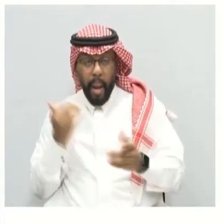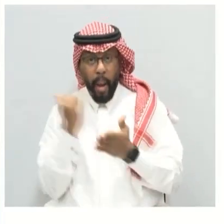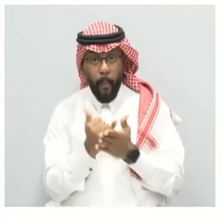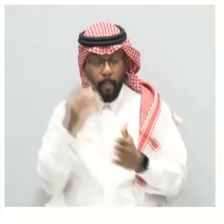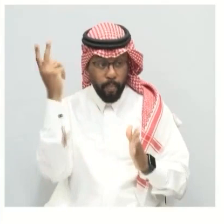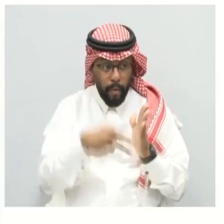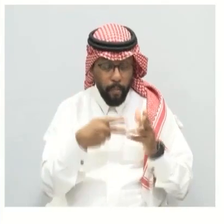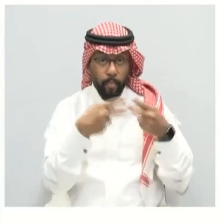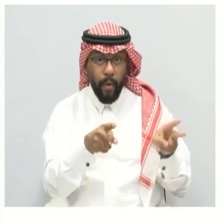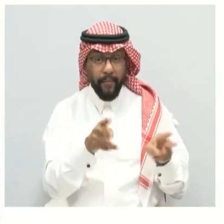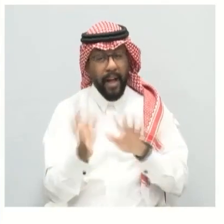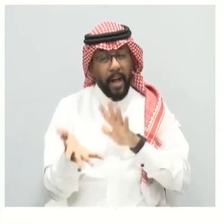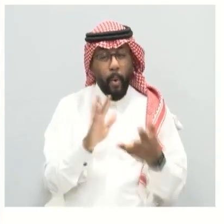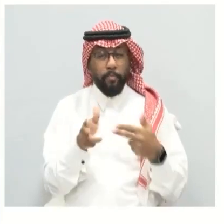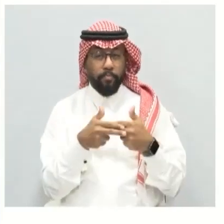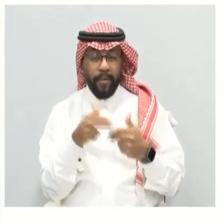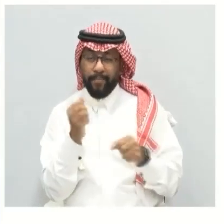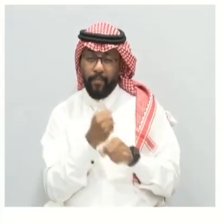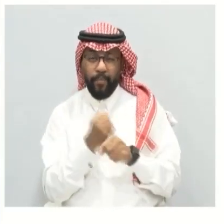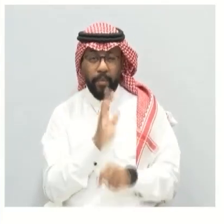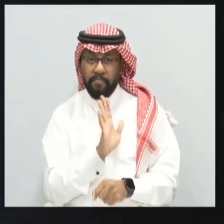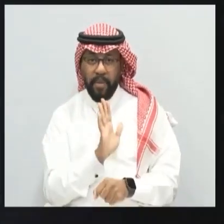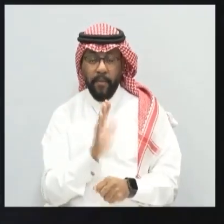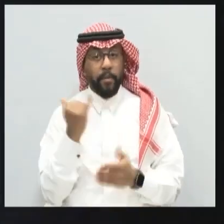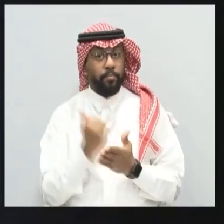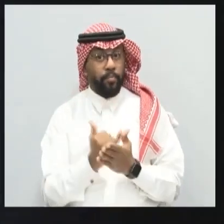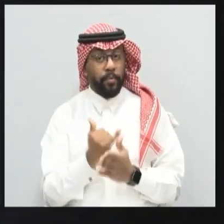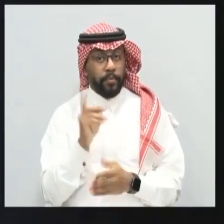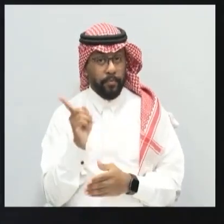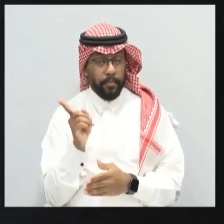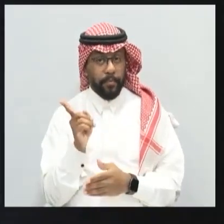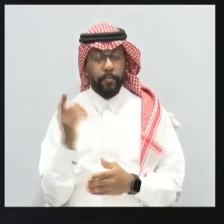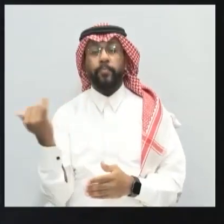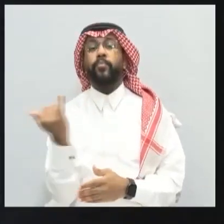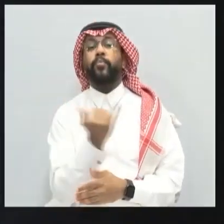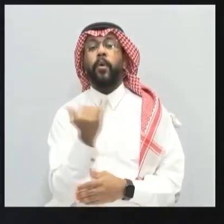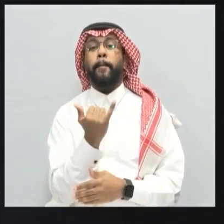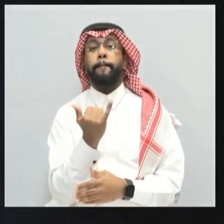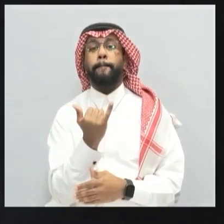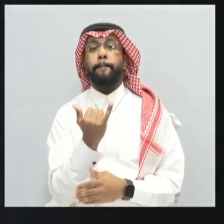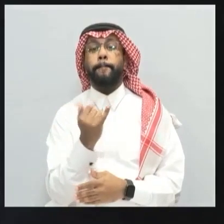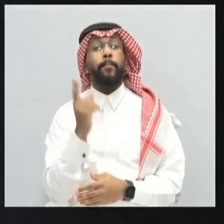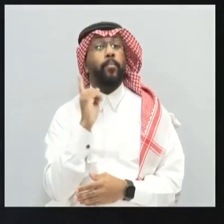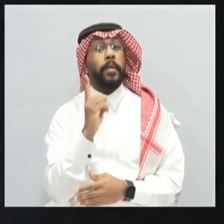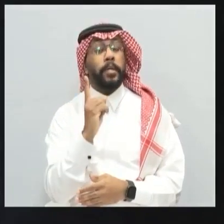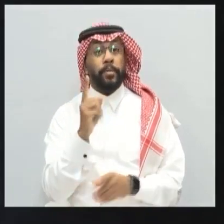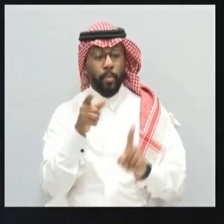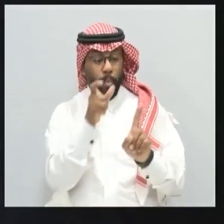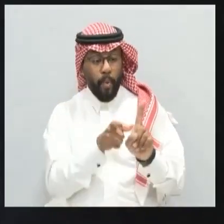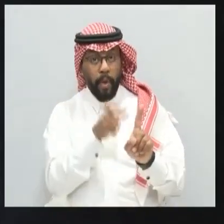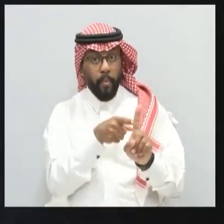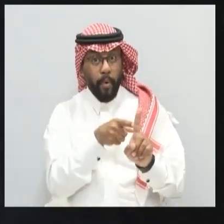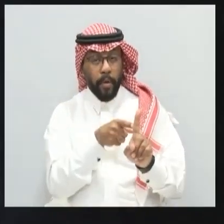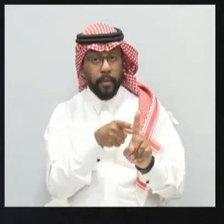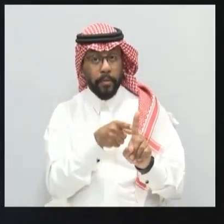نهائي بخصوص تعيينه او لا من النقاط المهمه لصاحب العمل او لجهه التوظيف